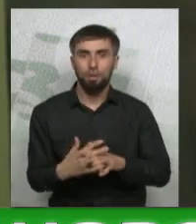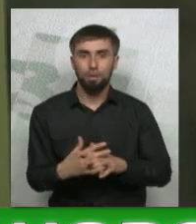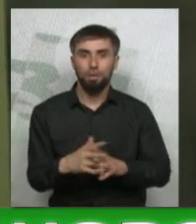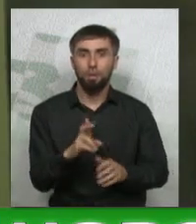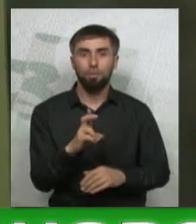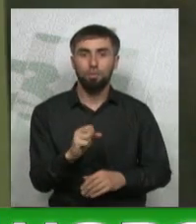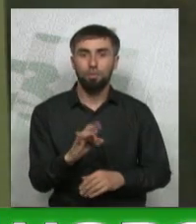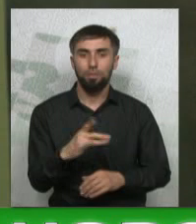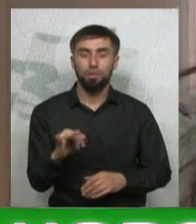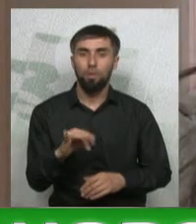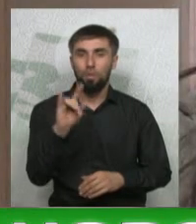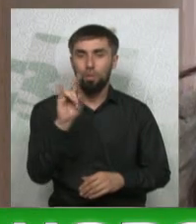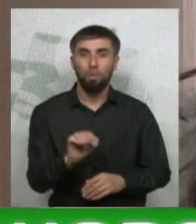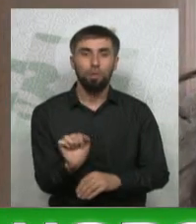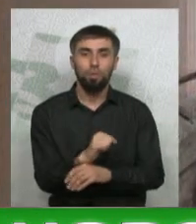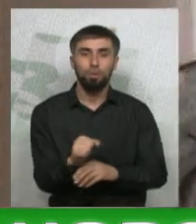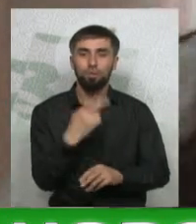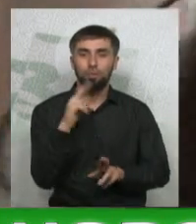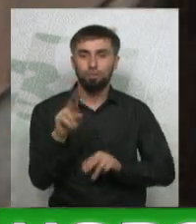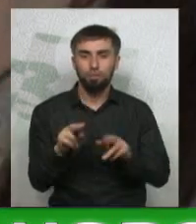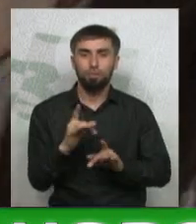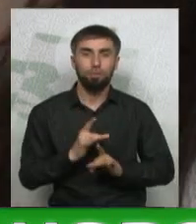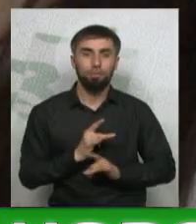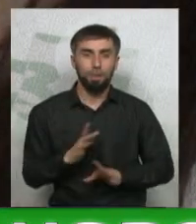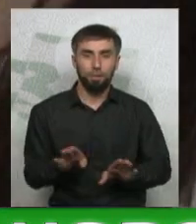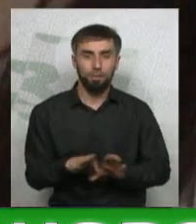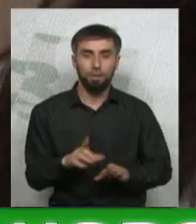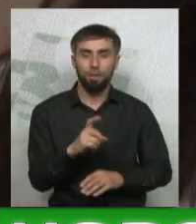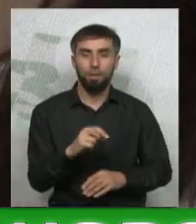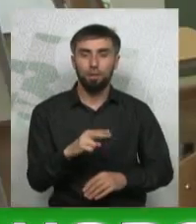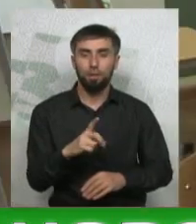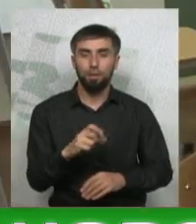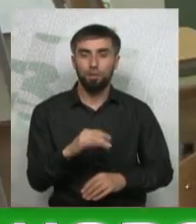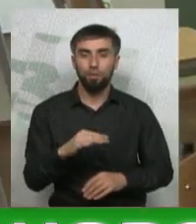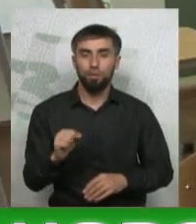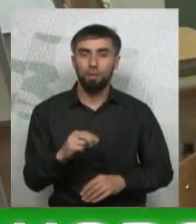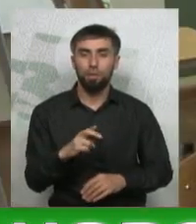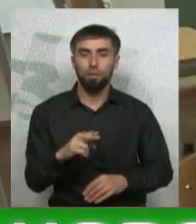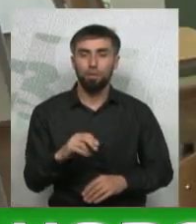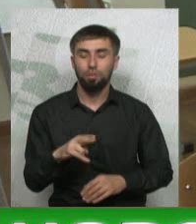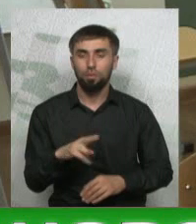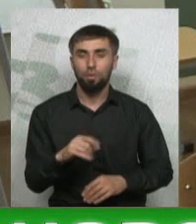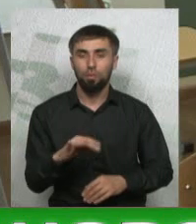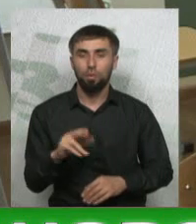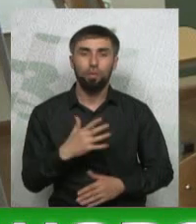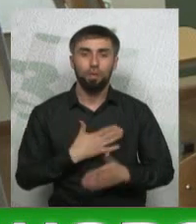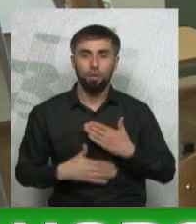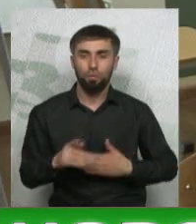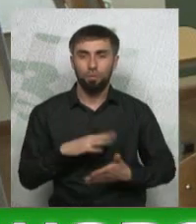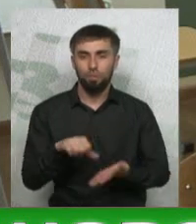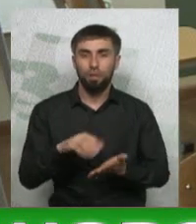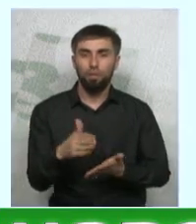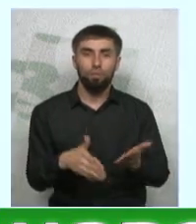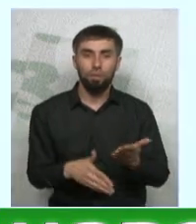поселения Барсуки «Окна Победы» украсили красиво и празднично. Хадижа Даурбекова рада быть частью всероссийской акции, ведь с ее